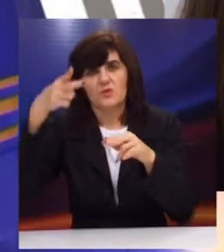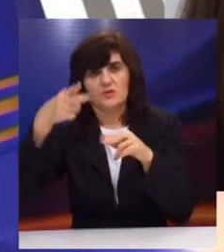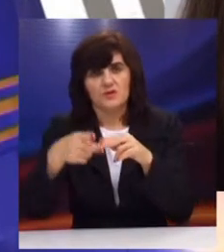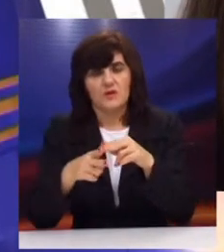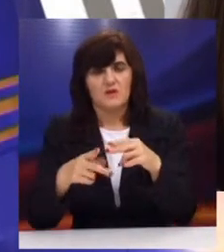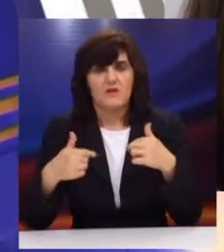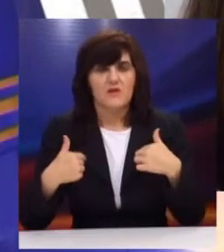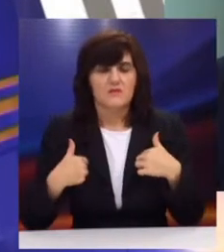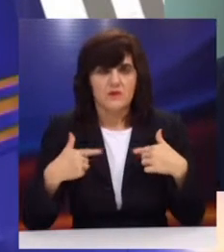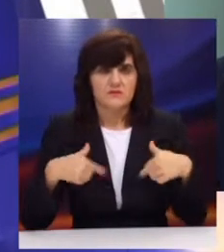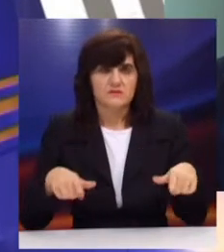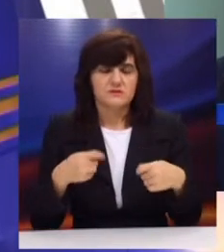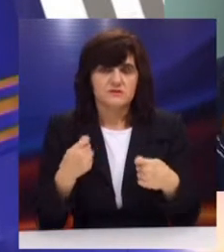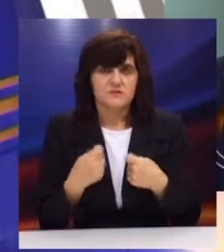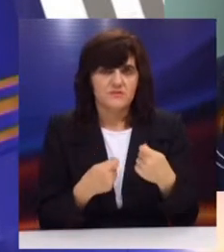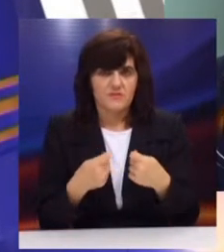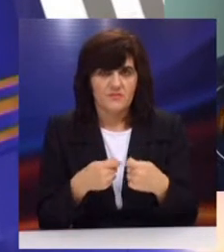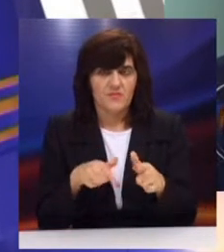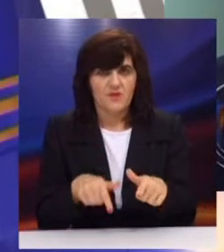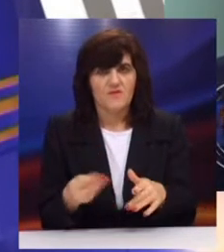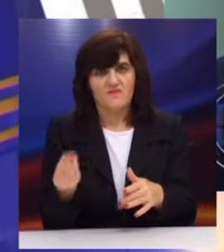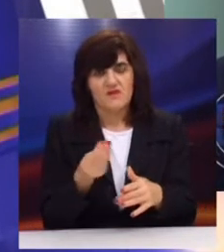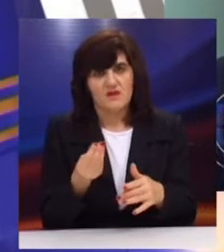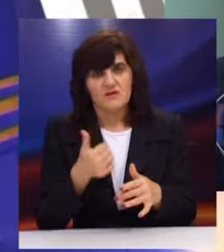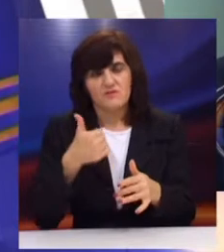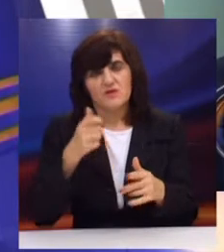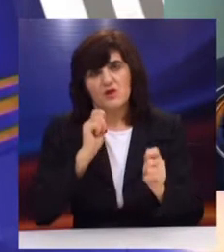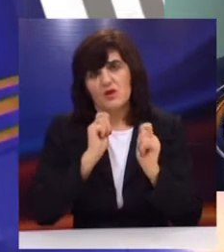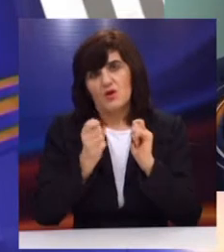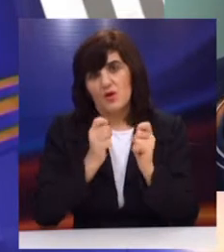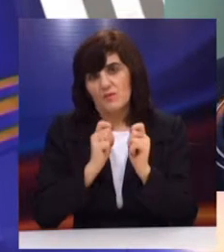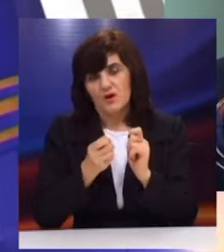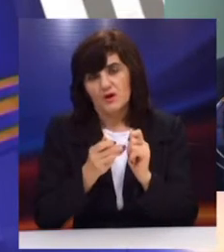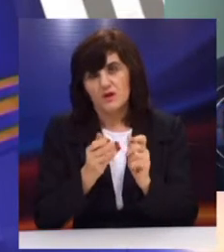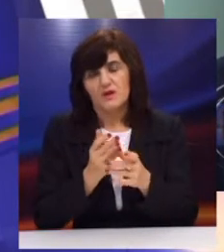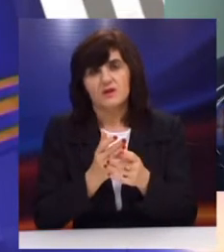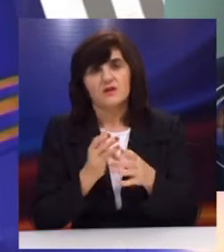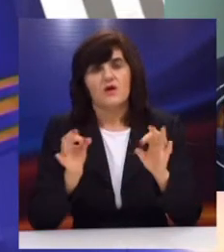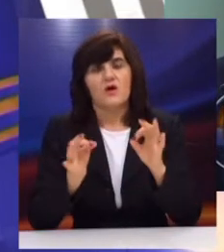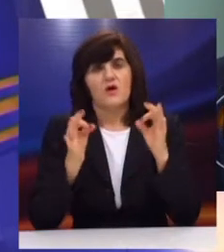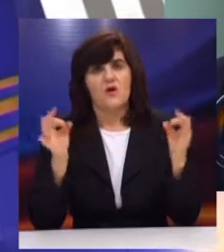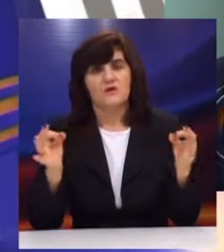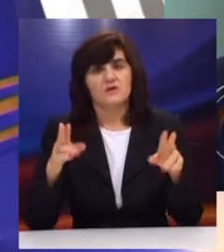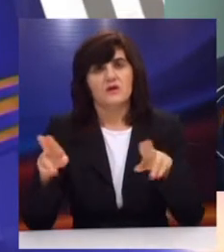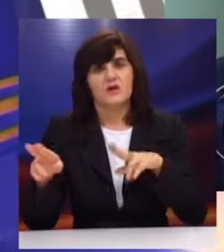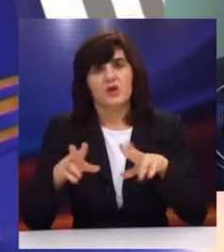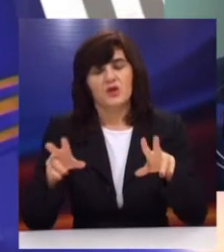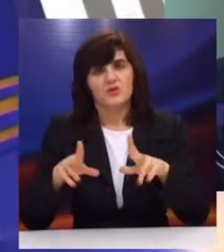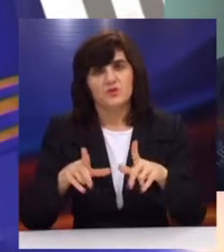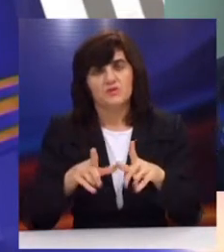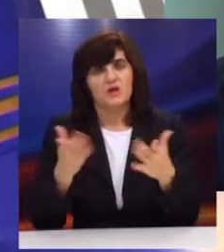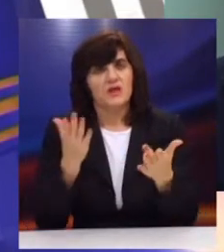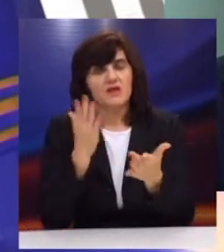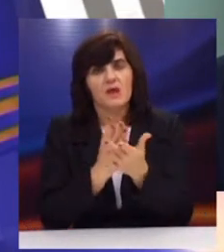presude. Naš zadatak je danas ovde da izradimo jednu komunikacionu strategiju odnosa s javnošću, tužilaštvima